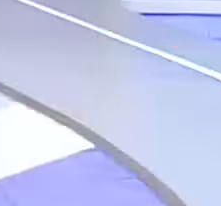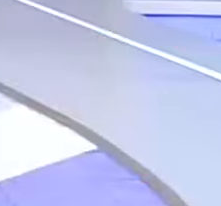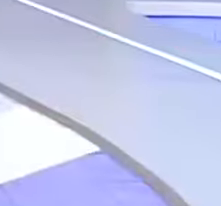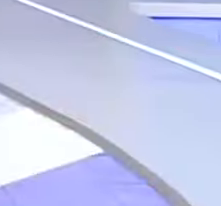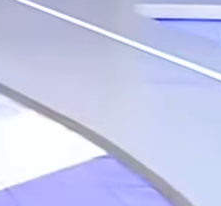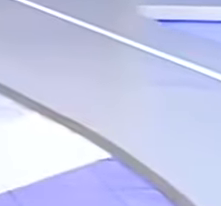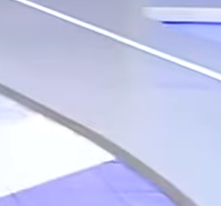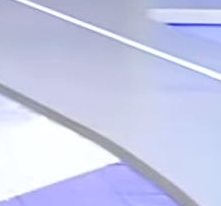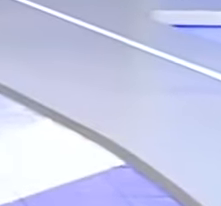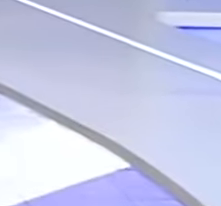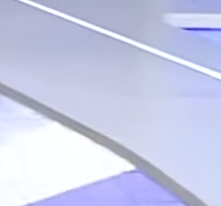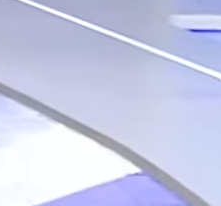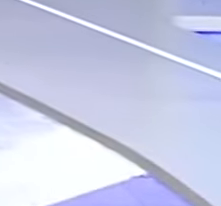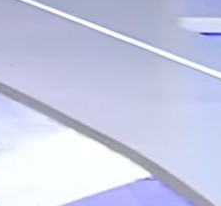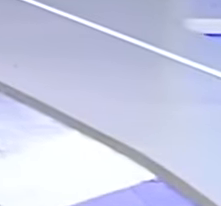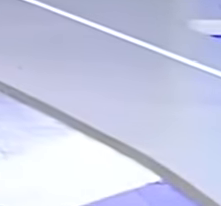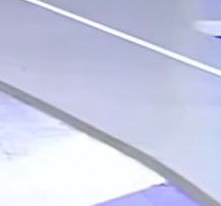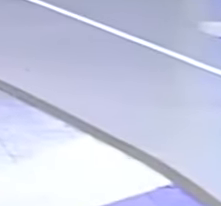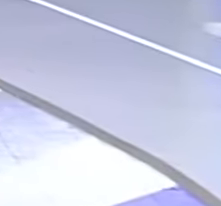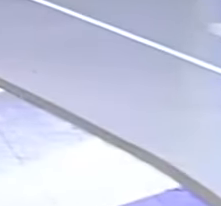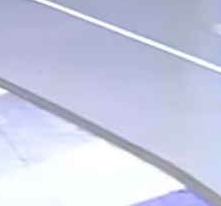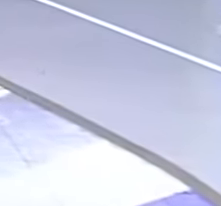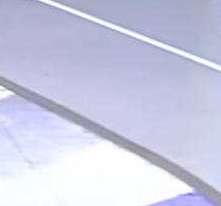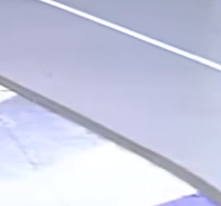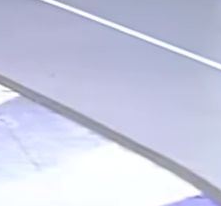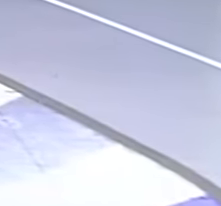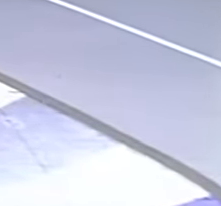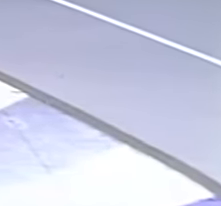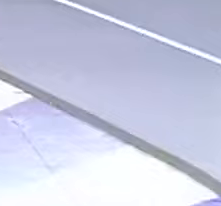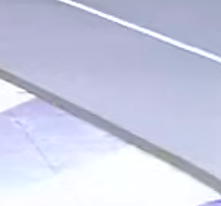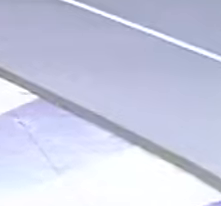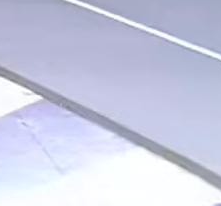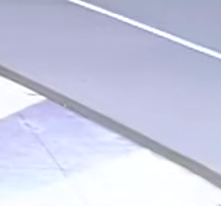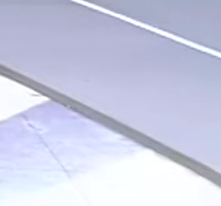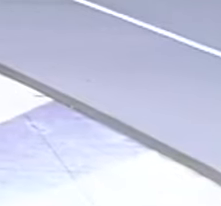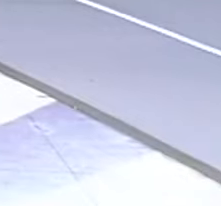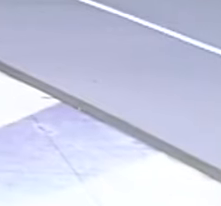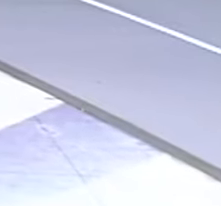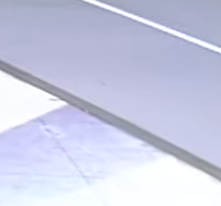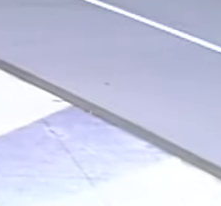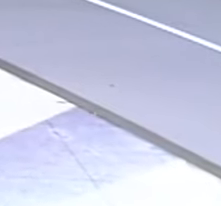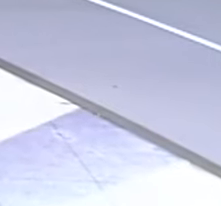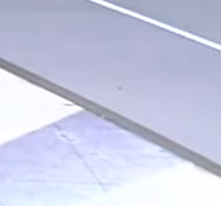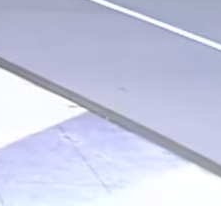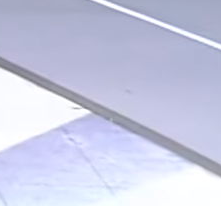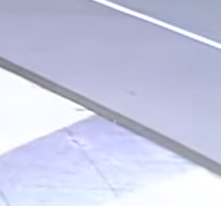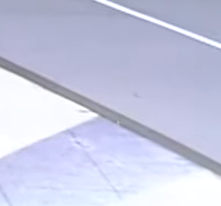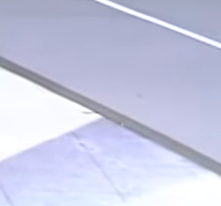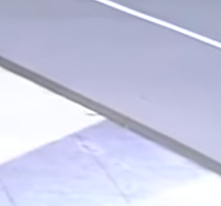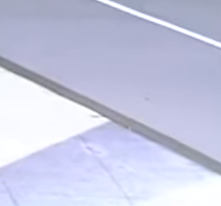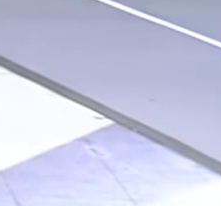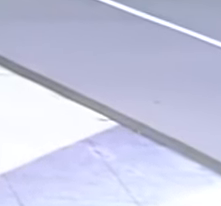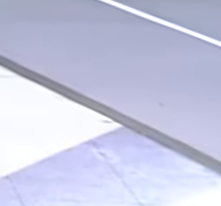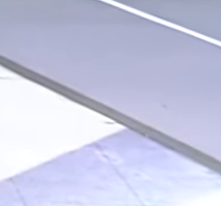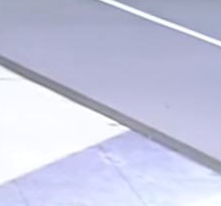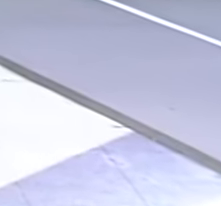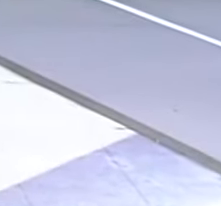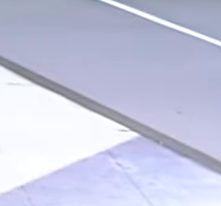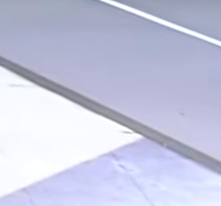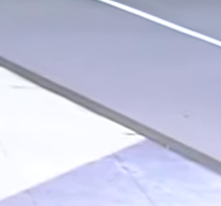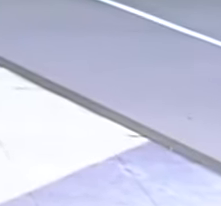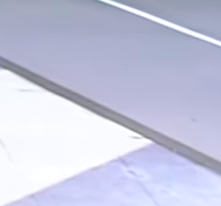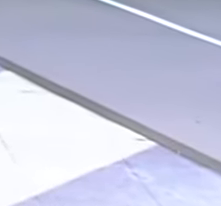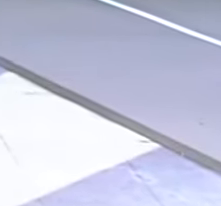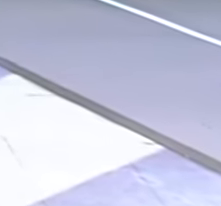Bago sa saksi, dalawang warehouse sa Bulacan na may ibebenta umanong hindi rehistrado appliances ang sinalakay ng Department of